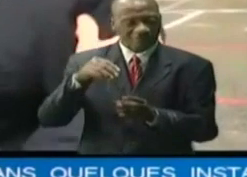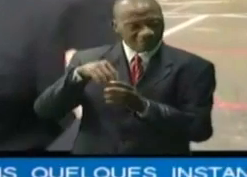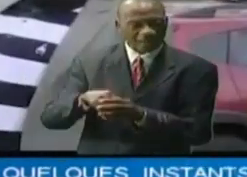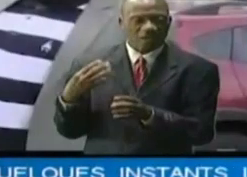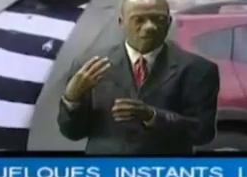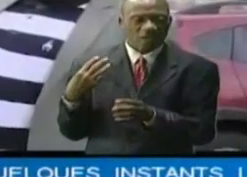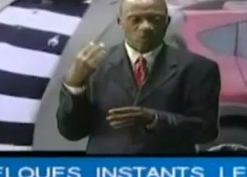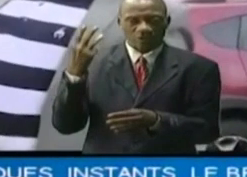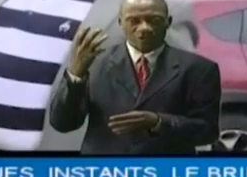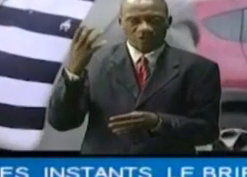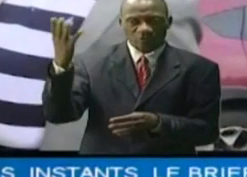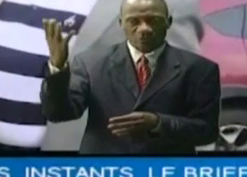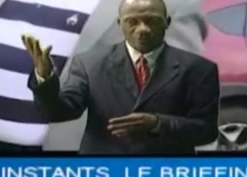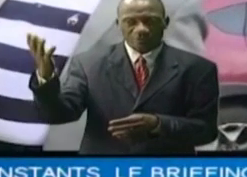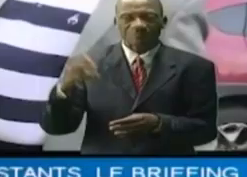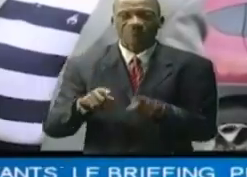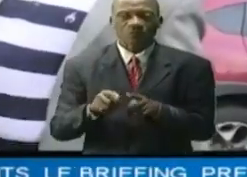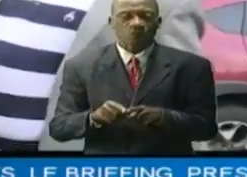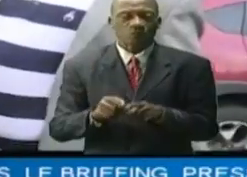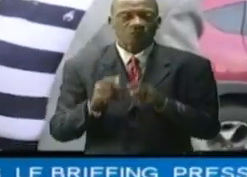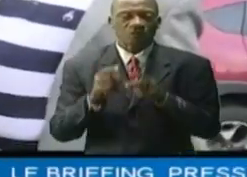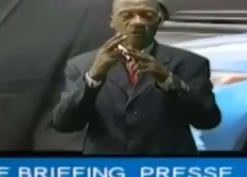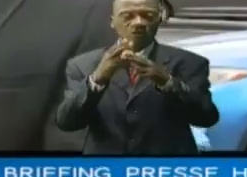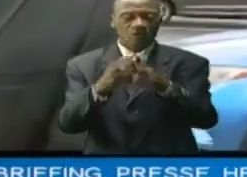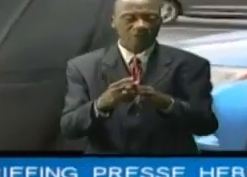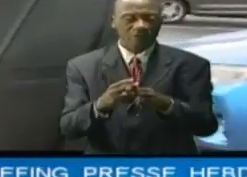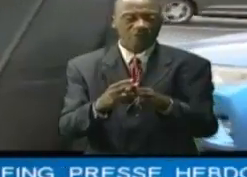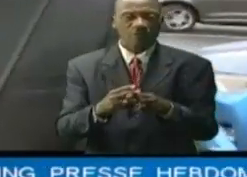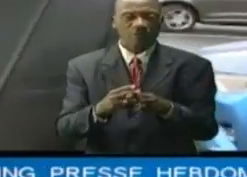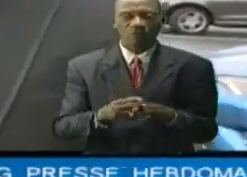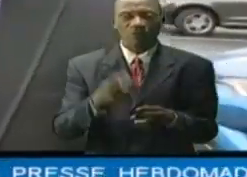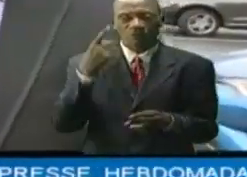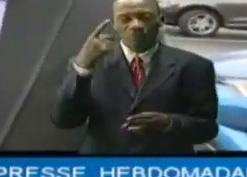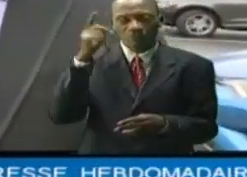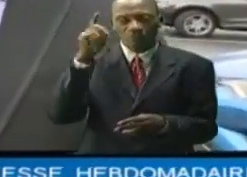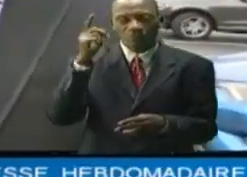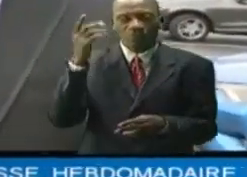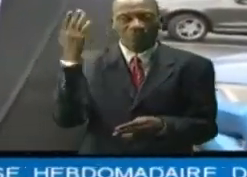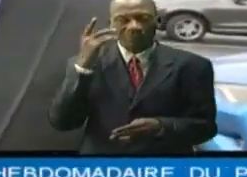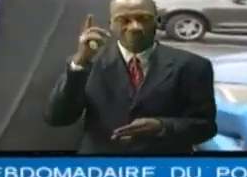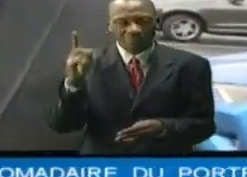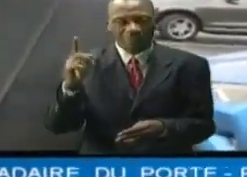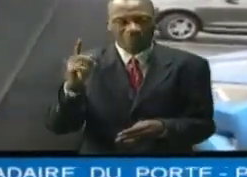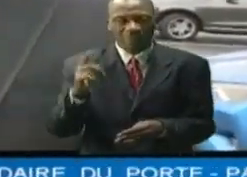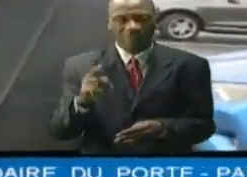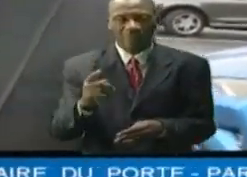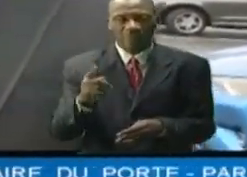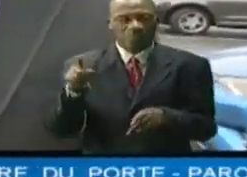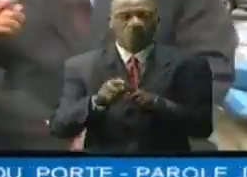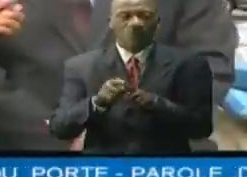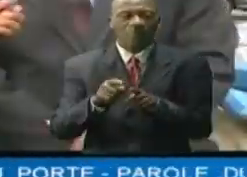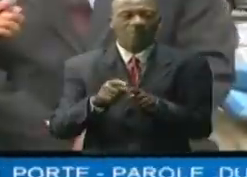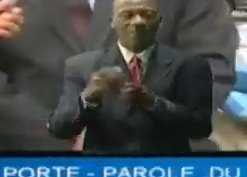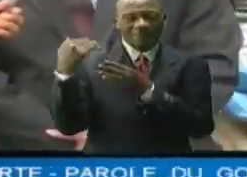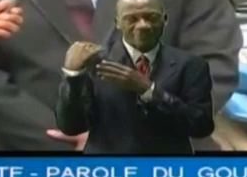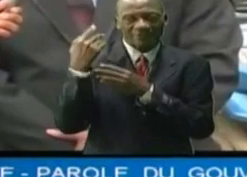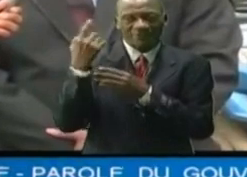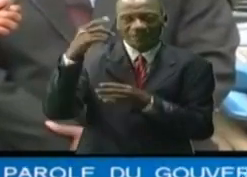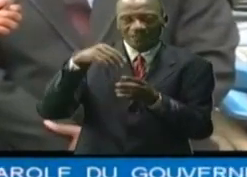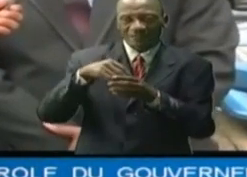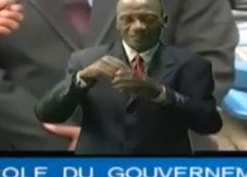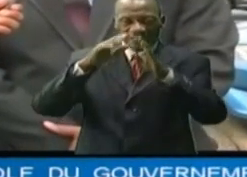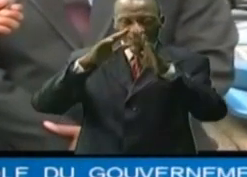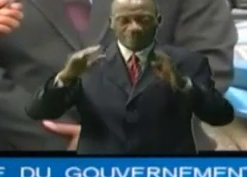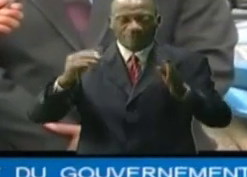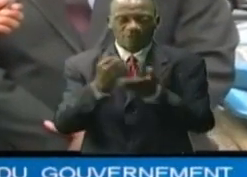par la nomination pratiquement de Floribert Mubalama Engwa comme le consul honoraire de la RDC ici